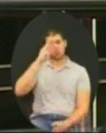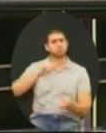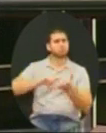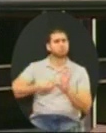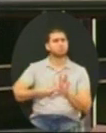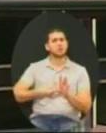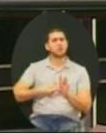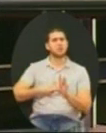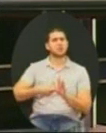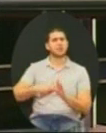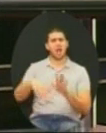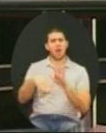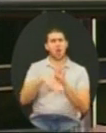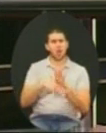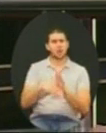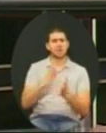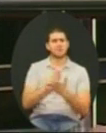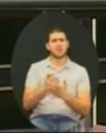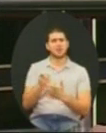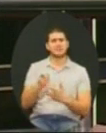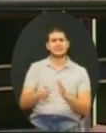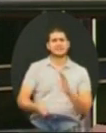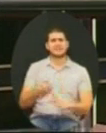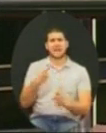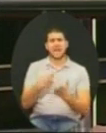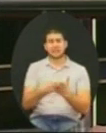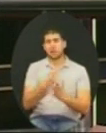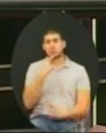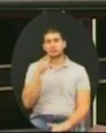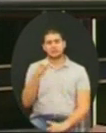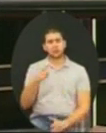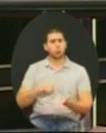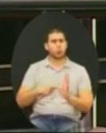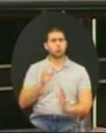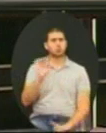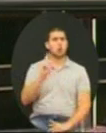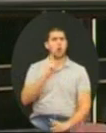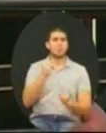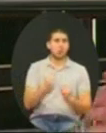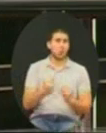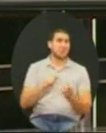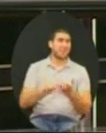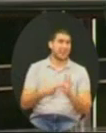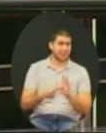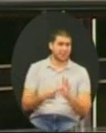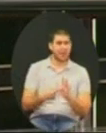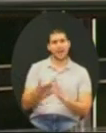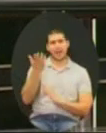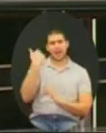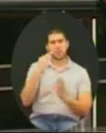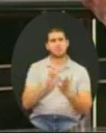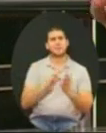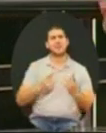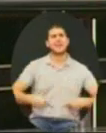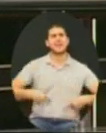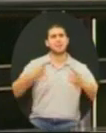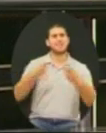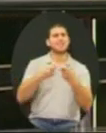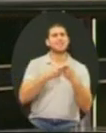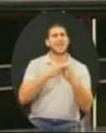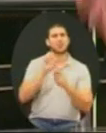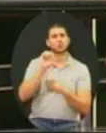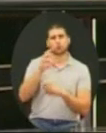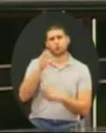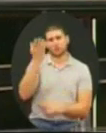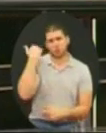הזה, תלו בו את שר האוצר כחלון, ואמרו, זה הדגל שלו. לא יודע אם הוא התכוון לזה בכלל. אז היינו בימי התאגיד. זה במחיר למשתכן. היינו